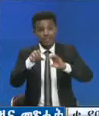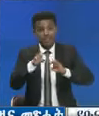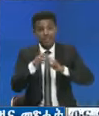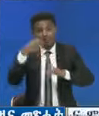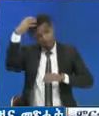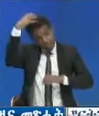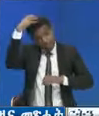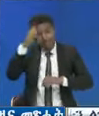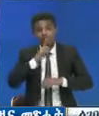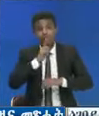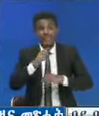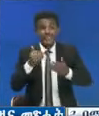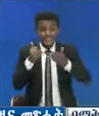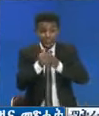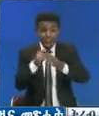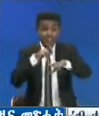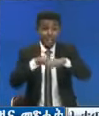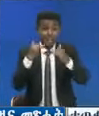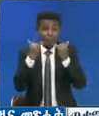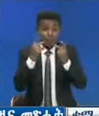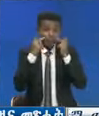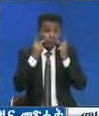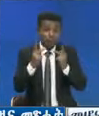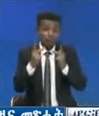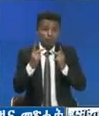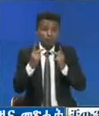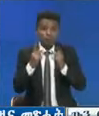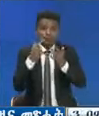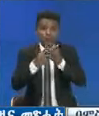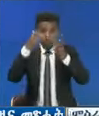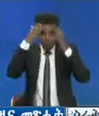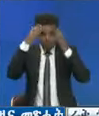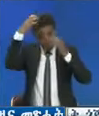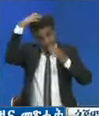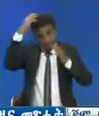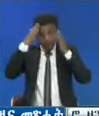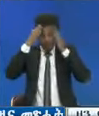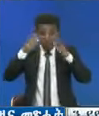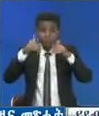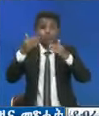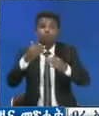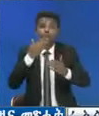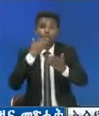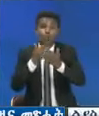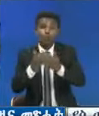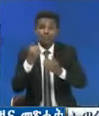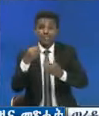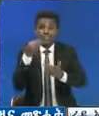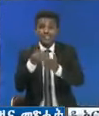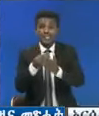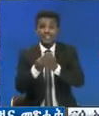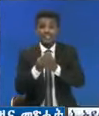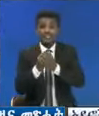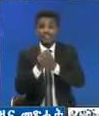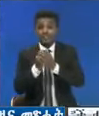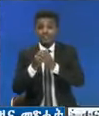ነው። ቅርብ ሰዓት ራሱ እዛ አይተነዋል። እሱ ማለት ነው እሱ መንግስት በትኩረት ባይልልን ጥሩ ነው። እንደገና ደግሞ እየገዛን እንኳ ቤታችን እስተተሸነፈ